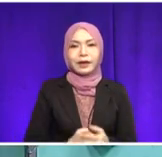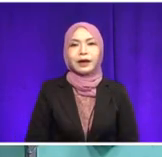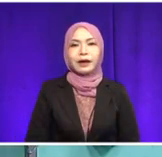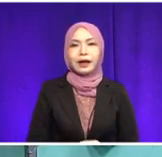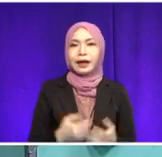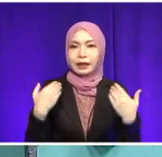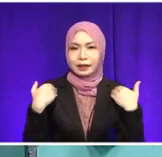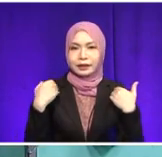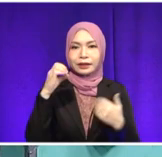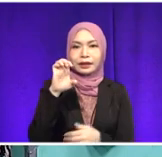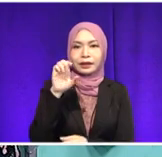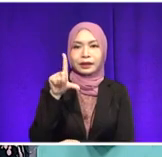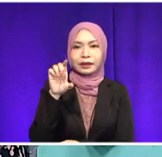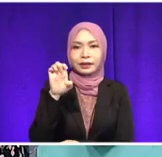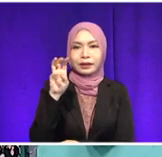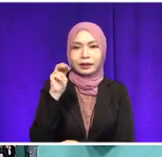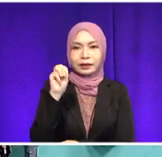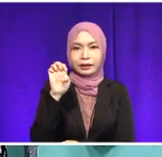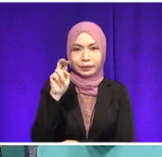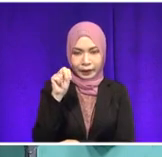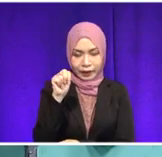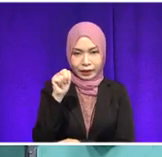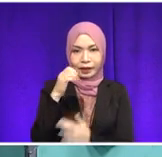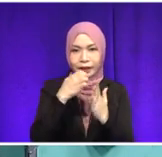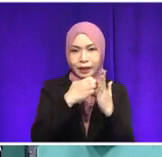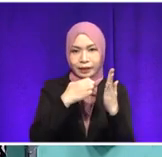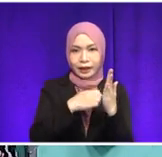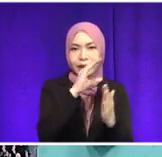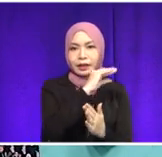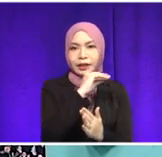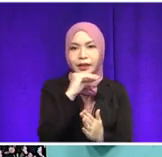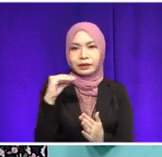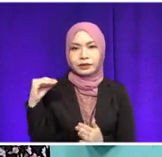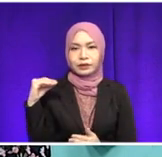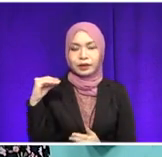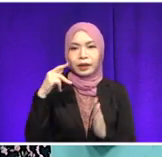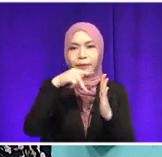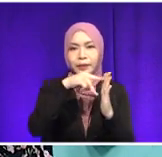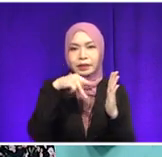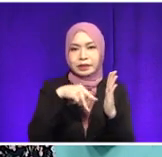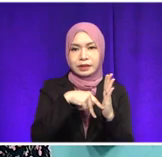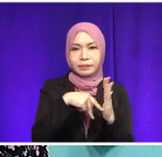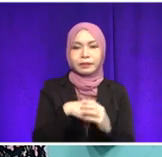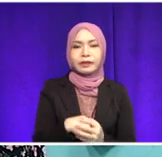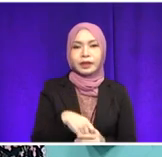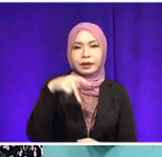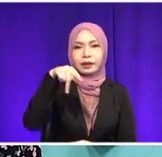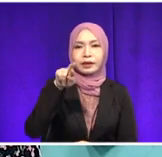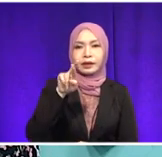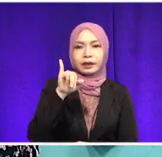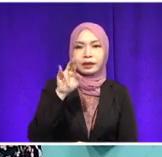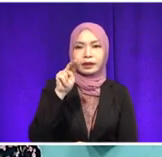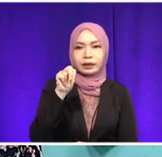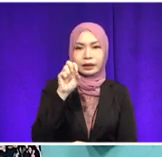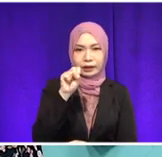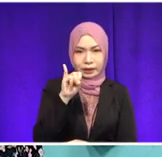Oke untuk murid-murid di rumah oke bentuk ini adalah